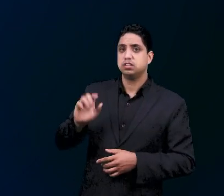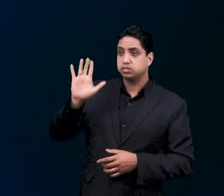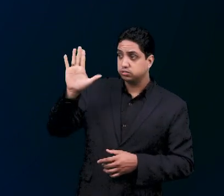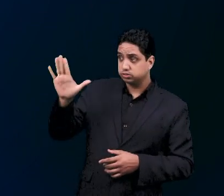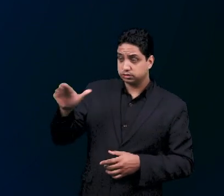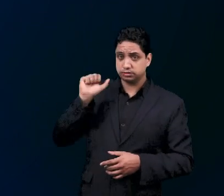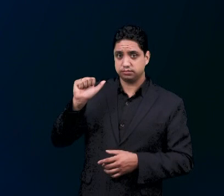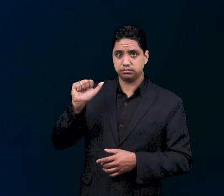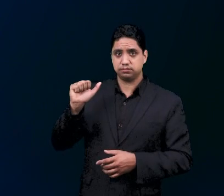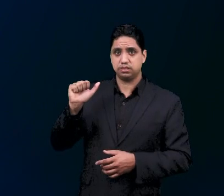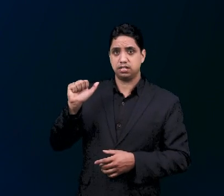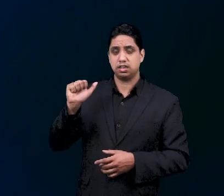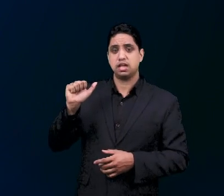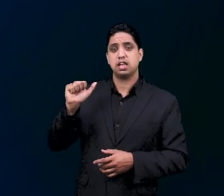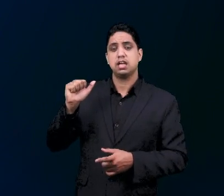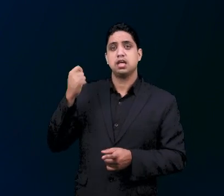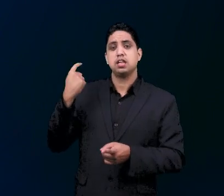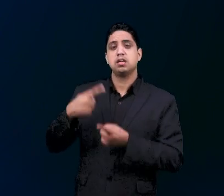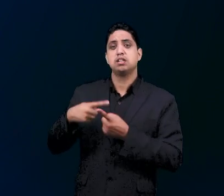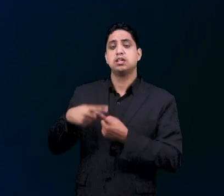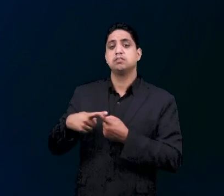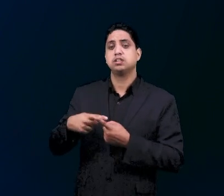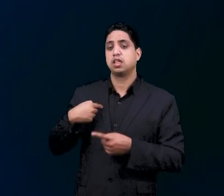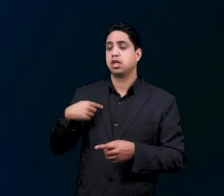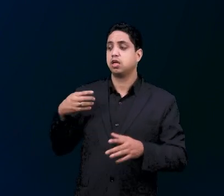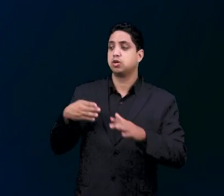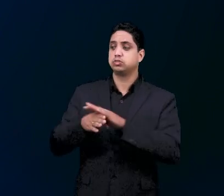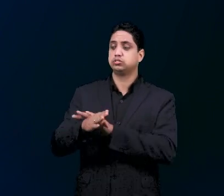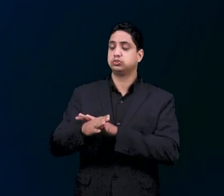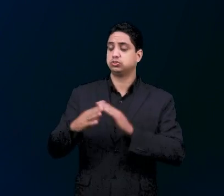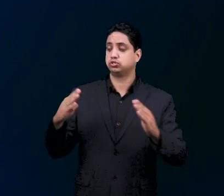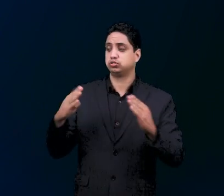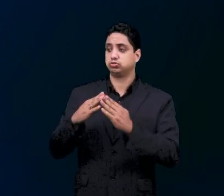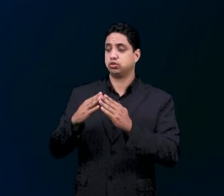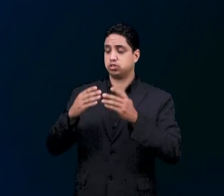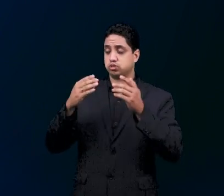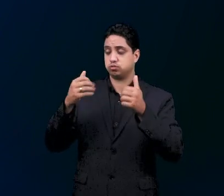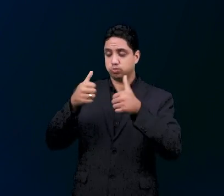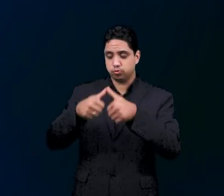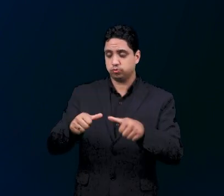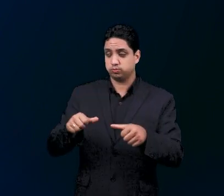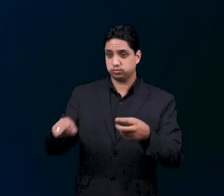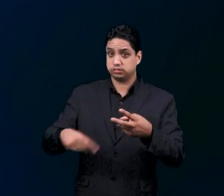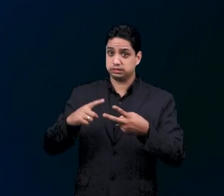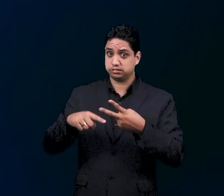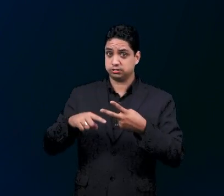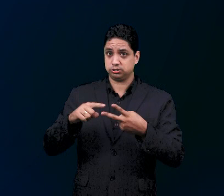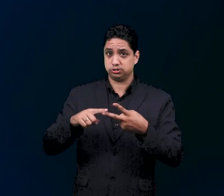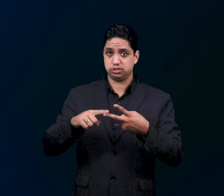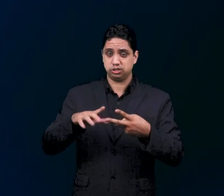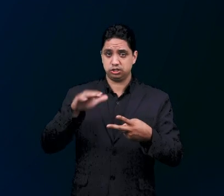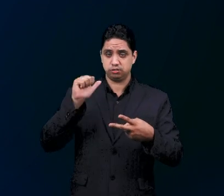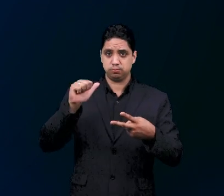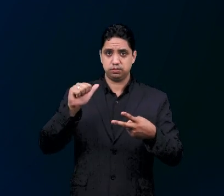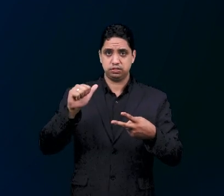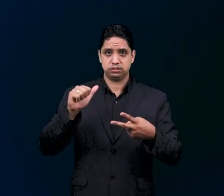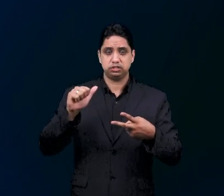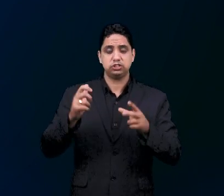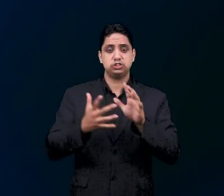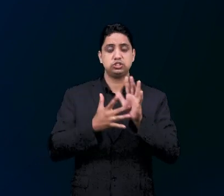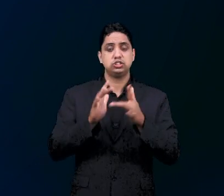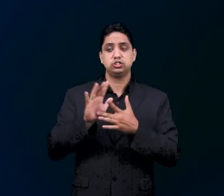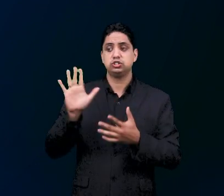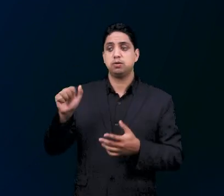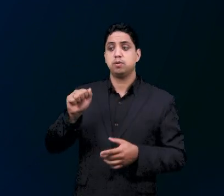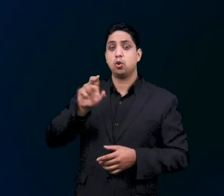verset. Quand Jésus, en regardant Zachée, il a dit, Zachée, descends vite parce qu'aujourd'hui, il me convient rester